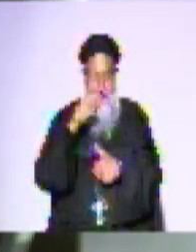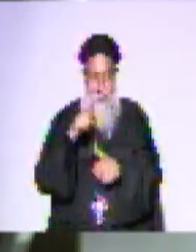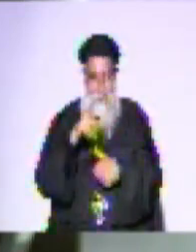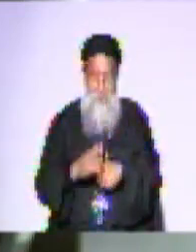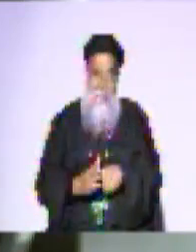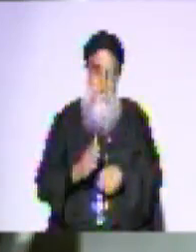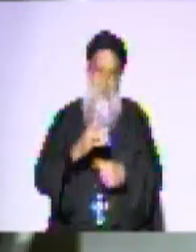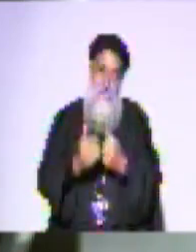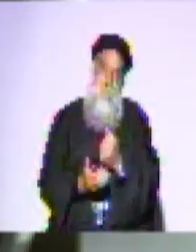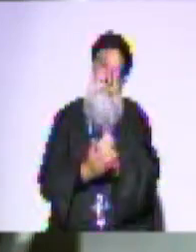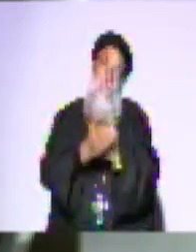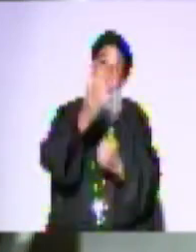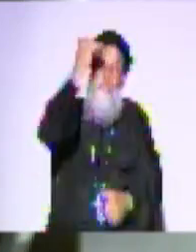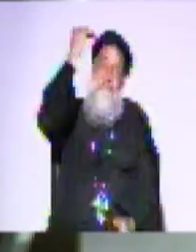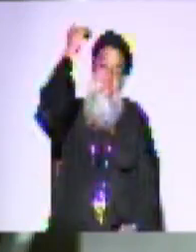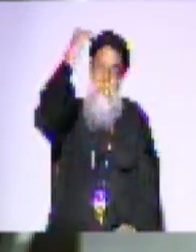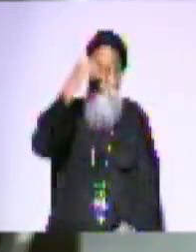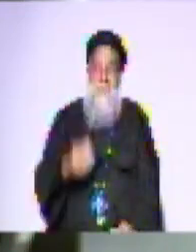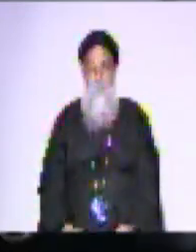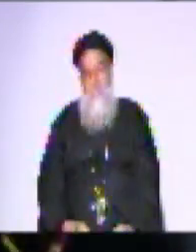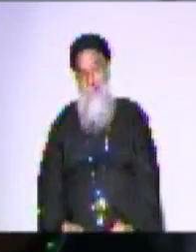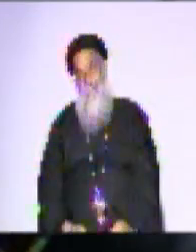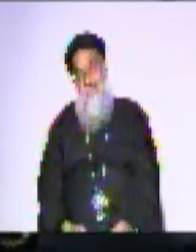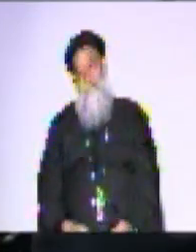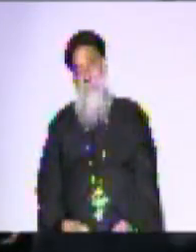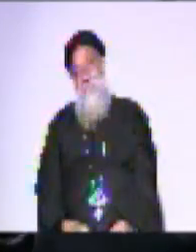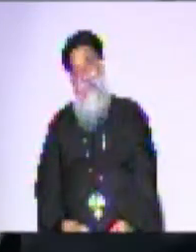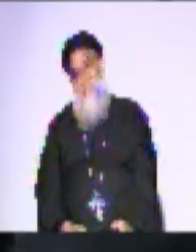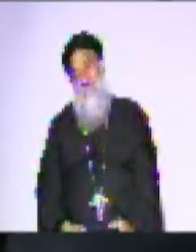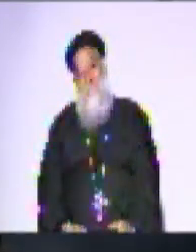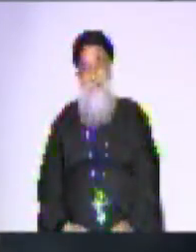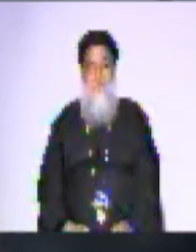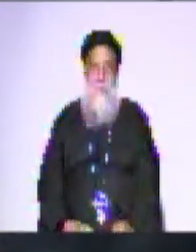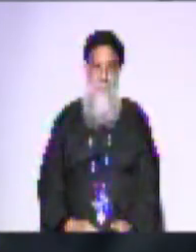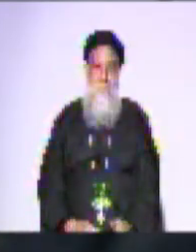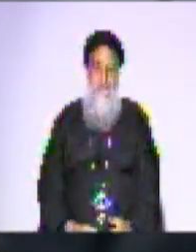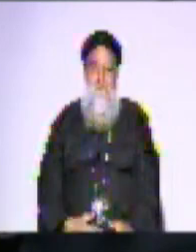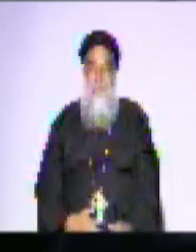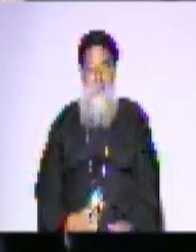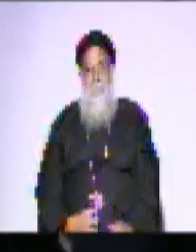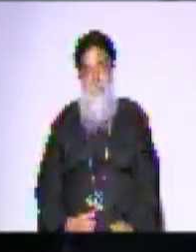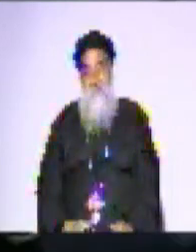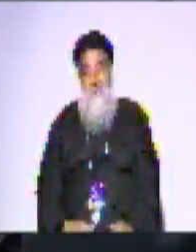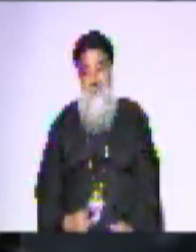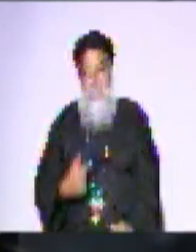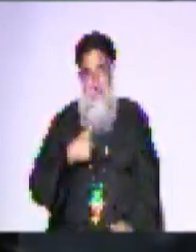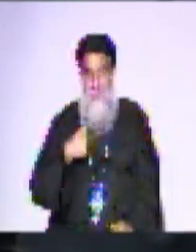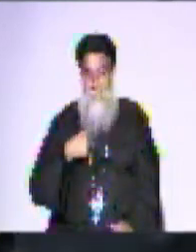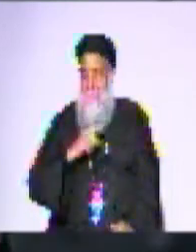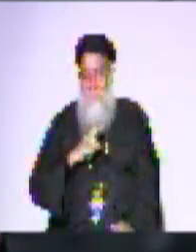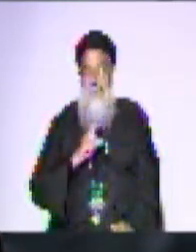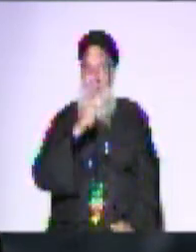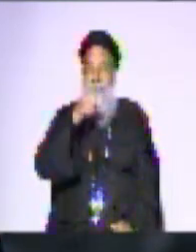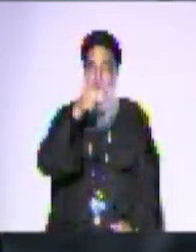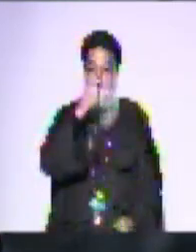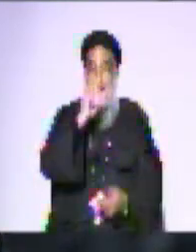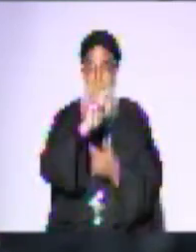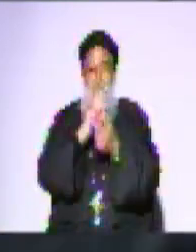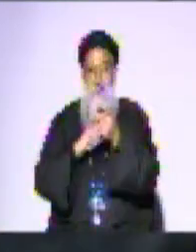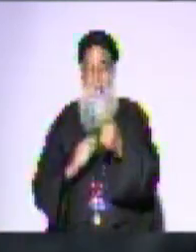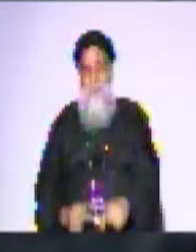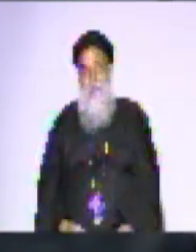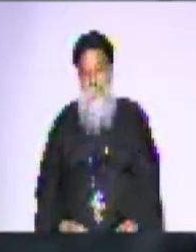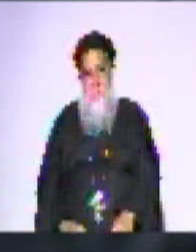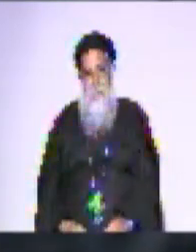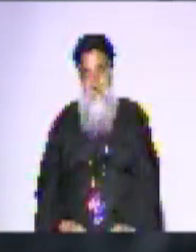متى جئت في ملكوتك. متى جئت انت اللي هو على المسيح يعني. مش جئت انا جئت لا. انت.